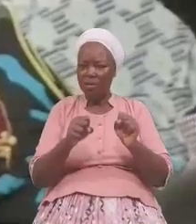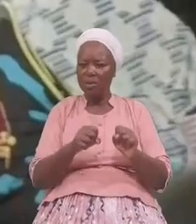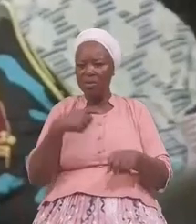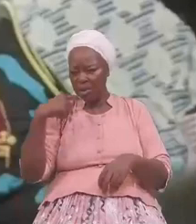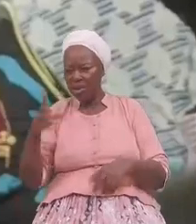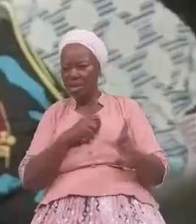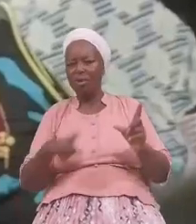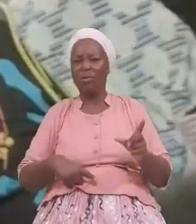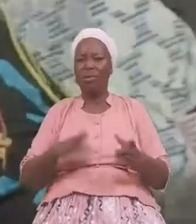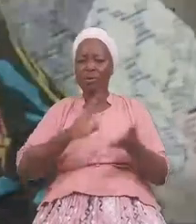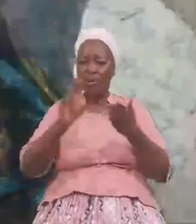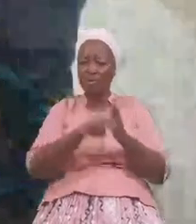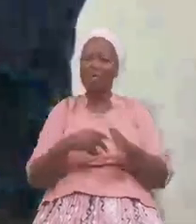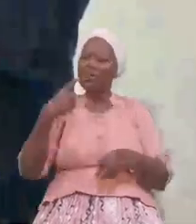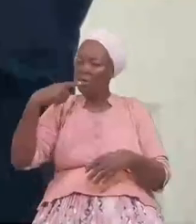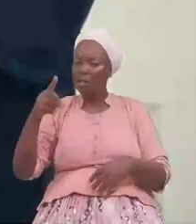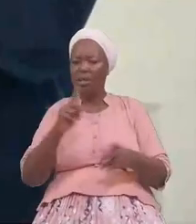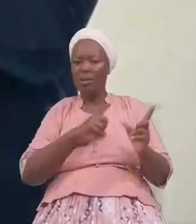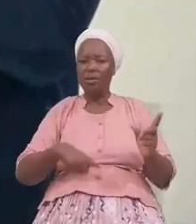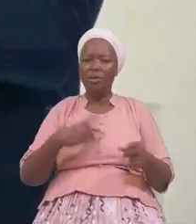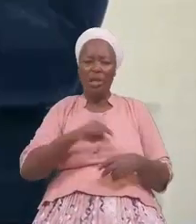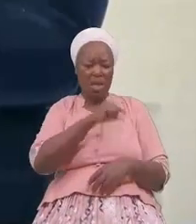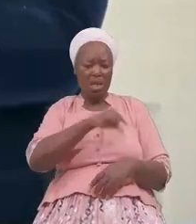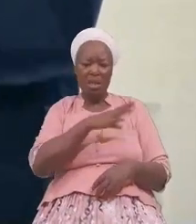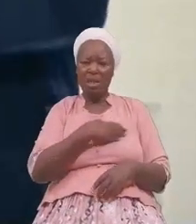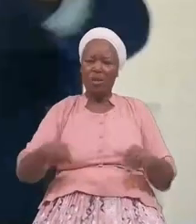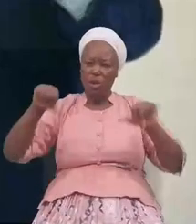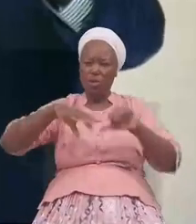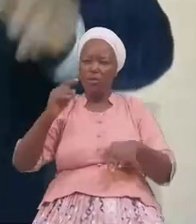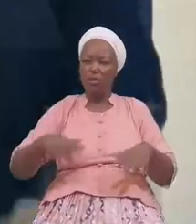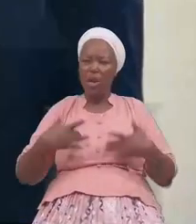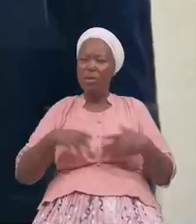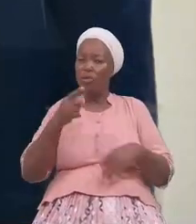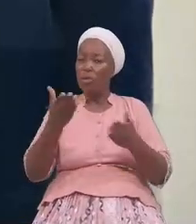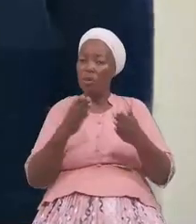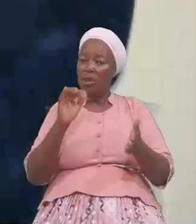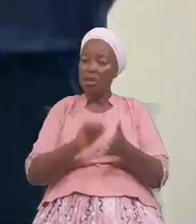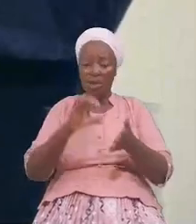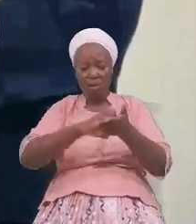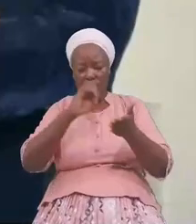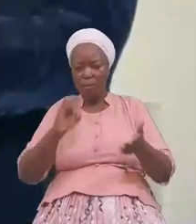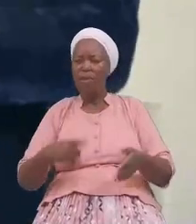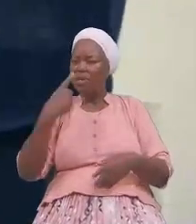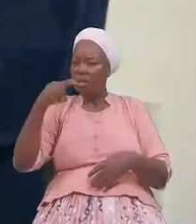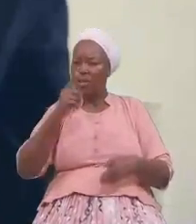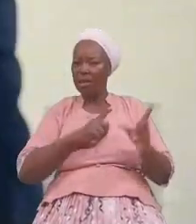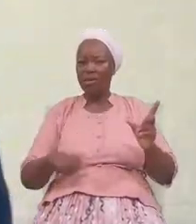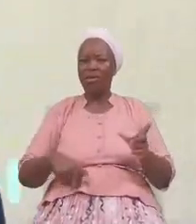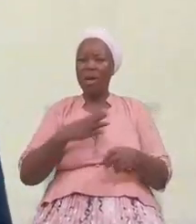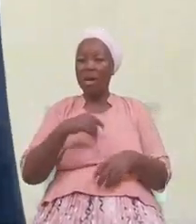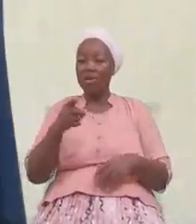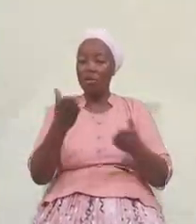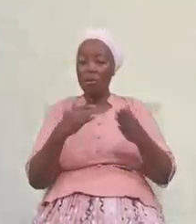veux la culpabilité, la condamnation de ta vie. Tu veux que cela soit ôté, il faut le lui dire. Tu veux la paix du